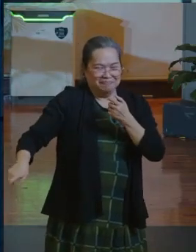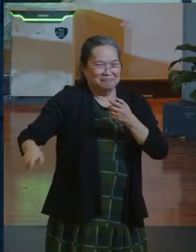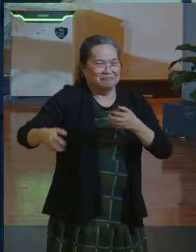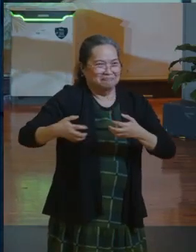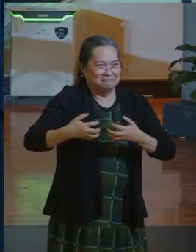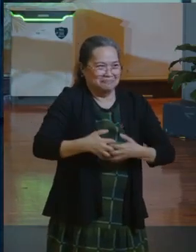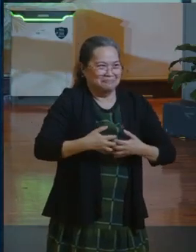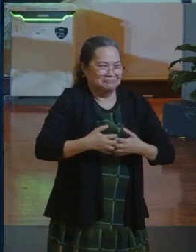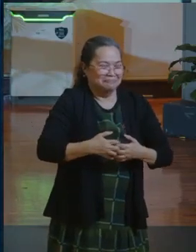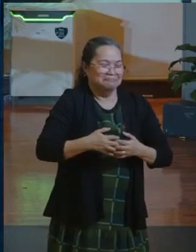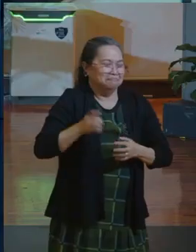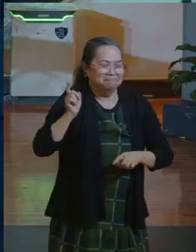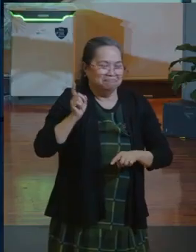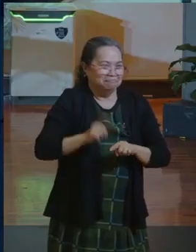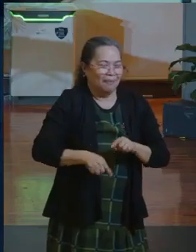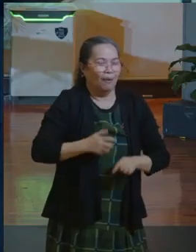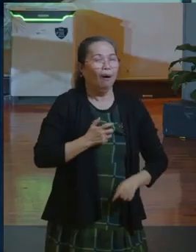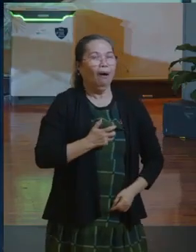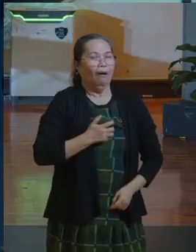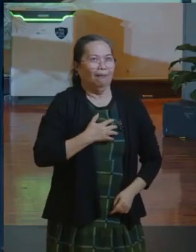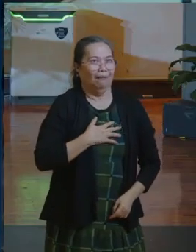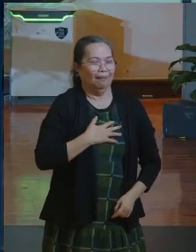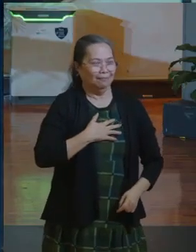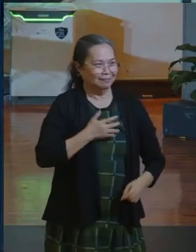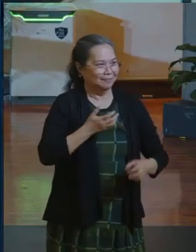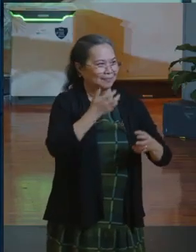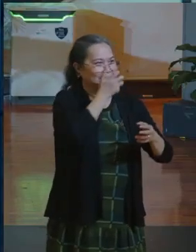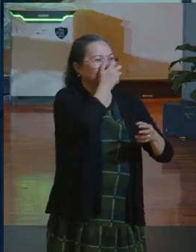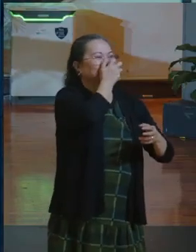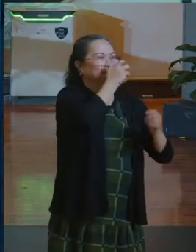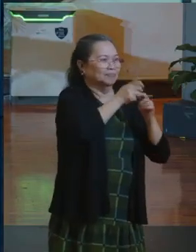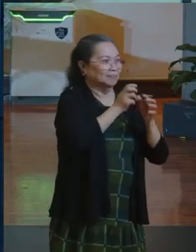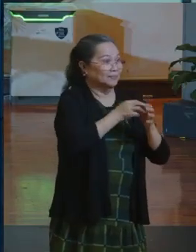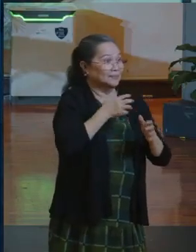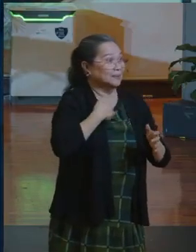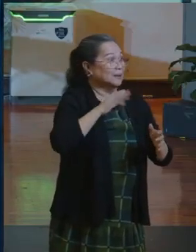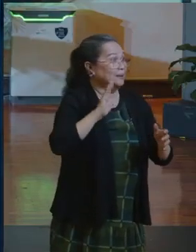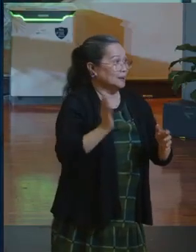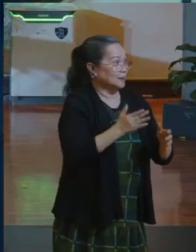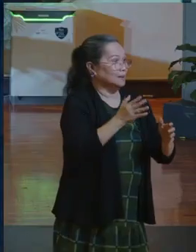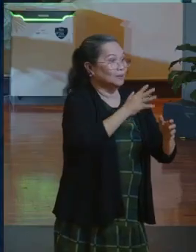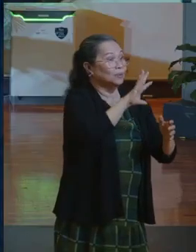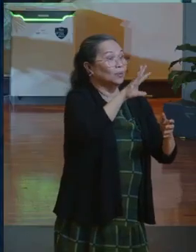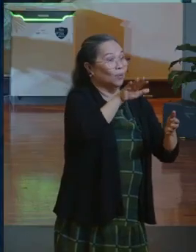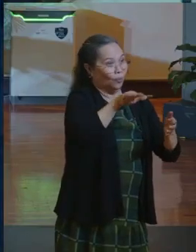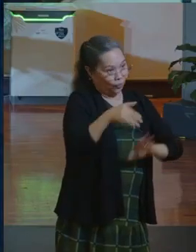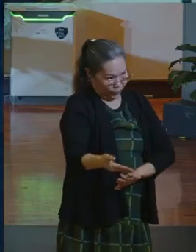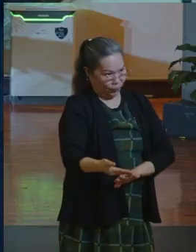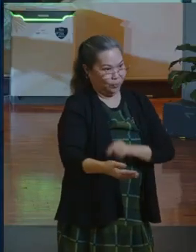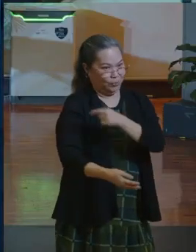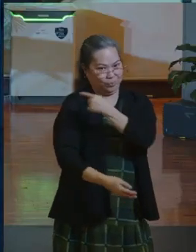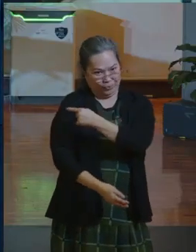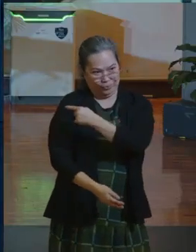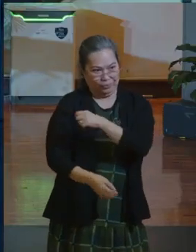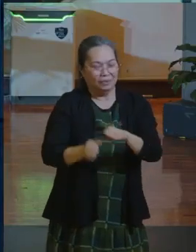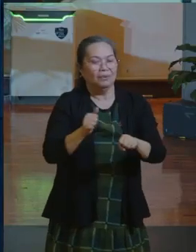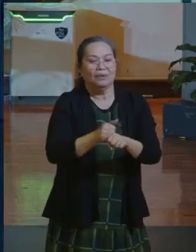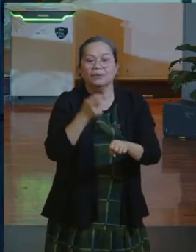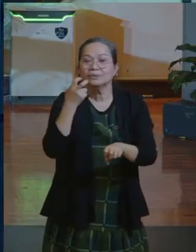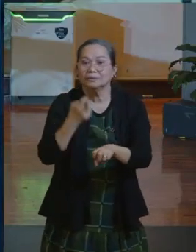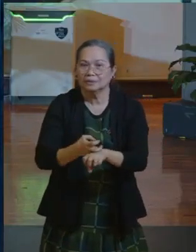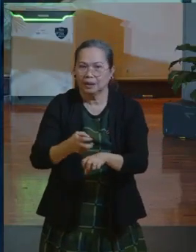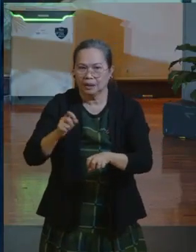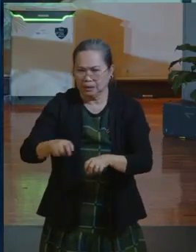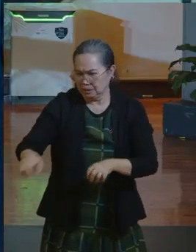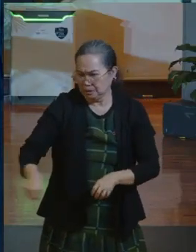hindi po ako makakahinga habang ako ay natutulog at unti-unti po akong mamamatay. So, kailangan ko